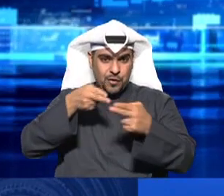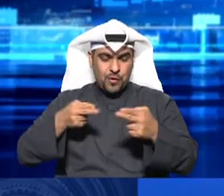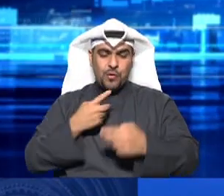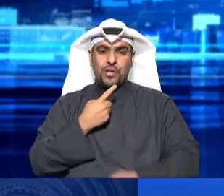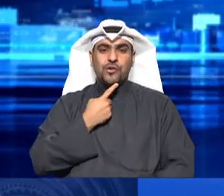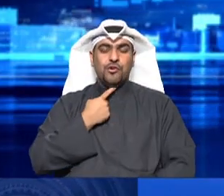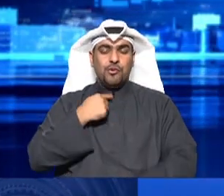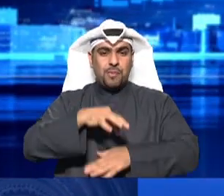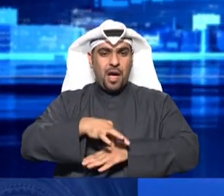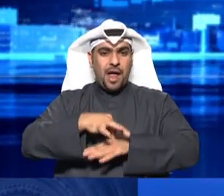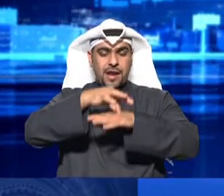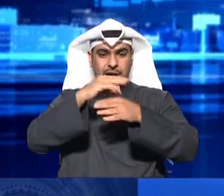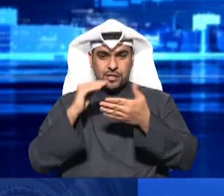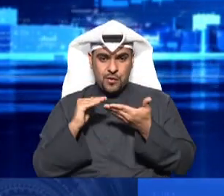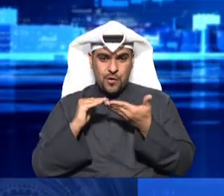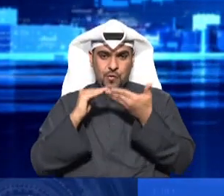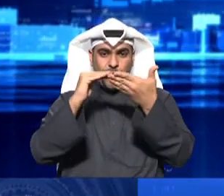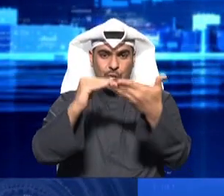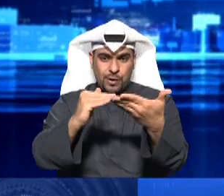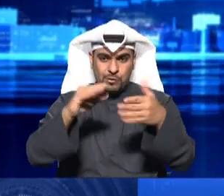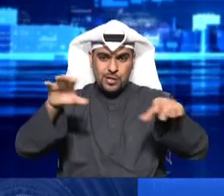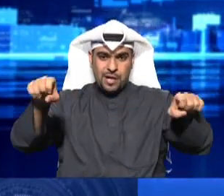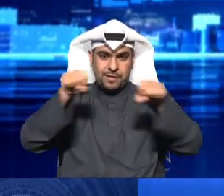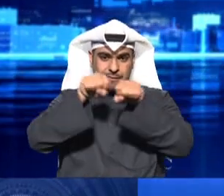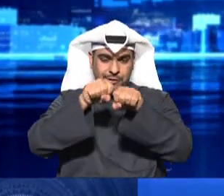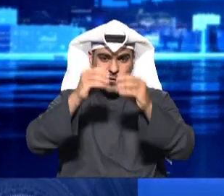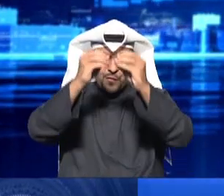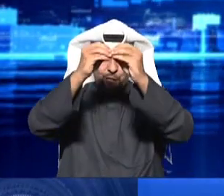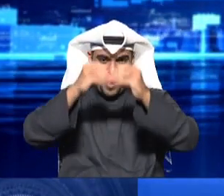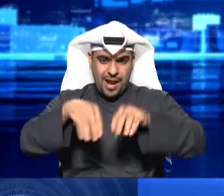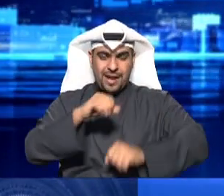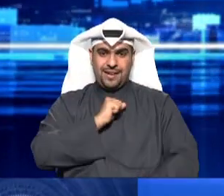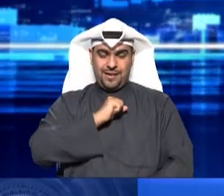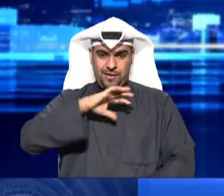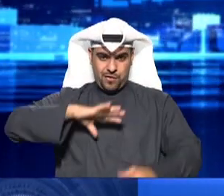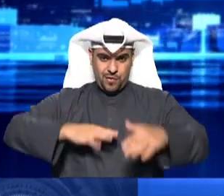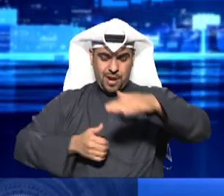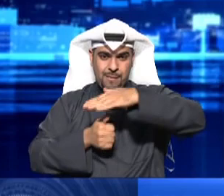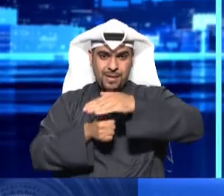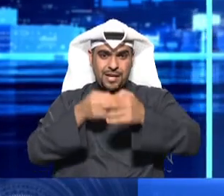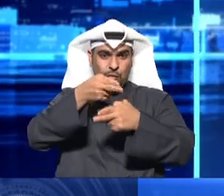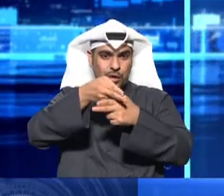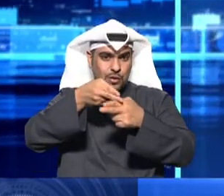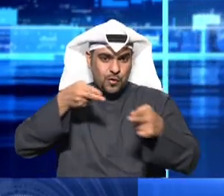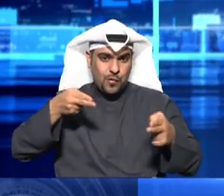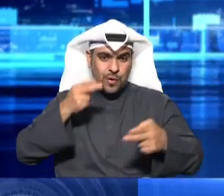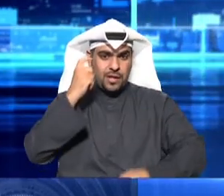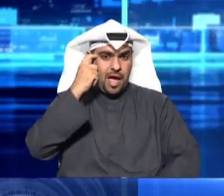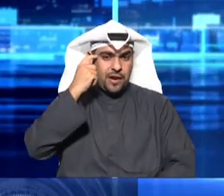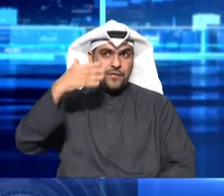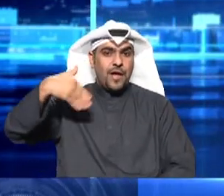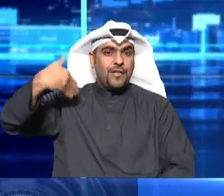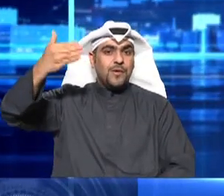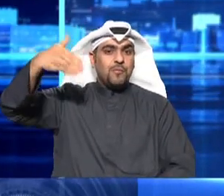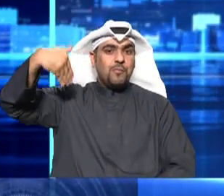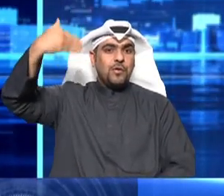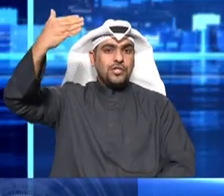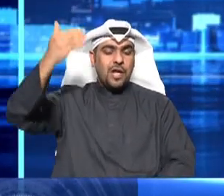الوزير الجبري أن الرؤية الاستشرافية والمستقبلية التي يتمتع بها بسموه حفظه الله